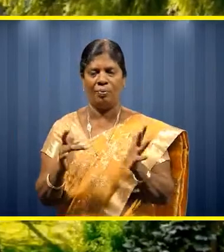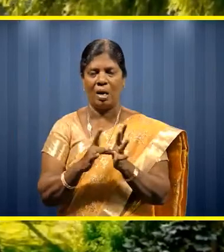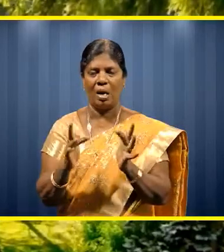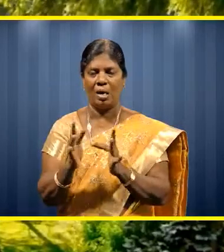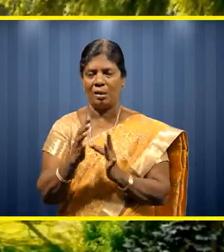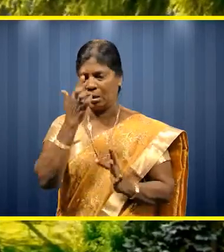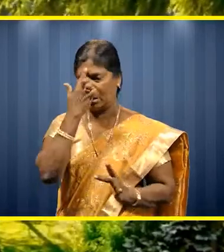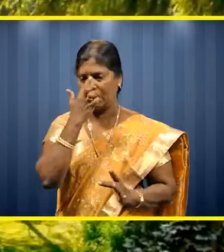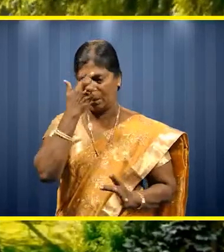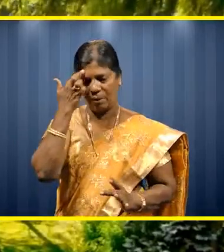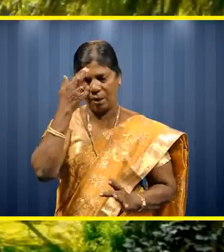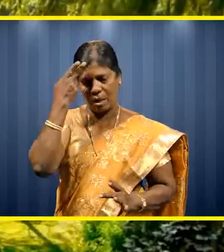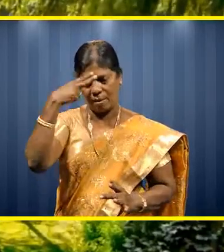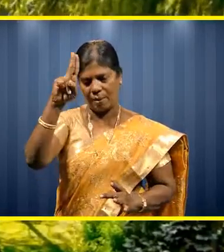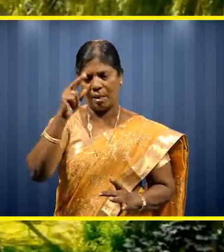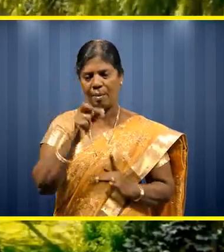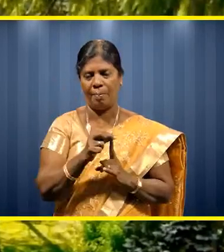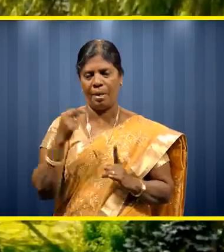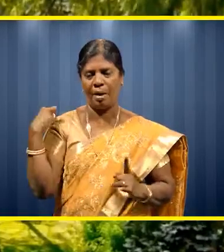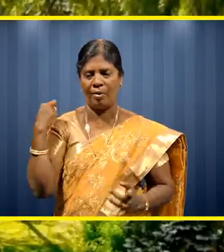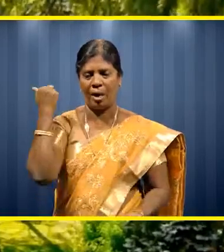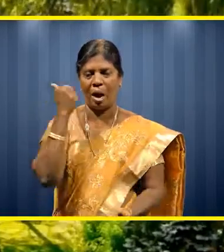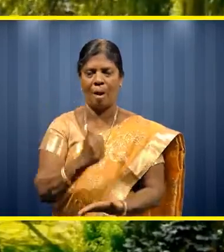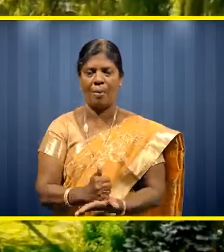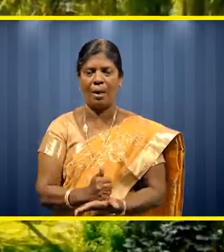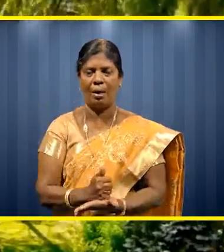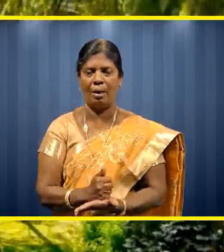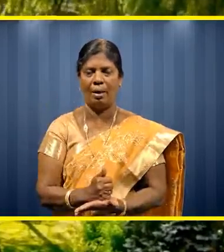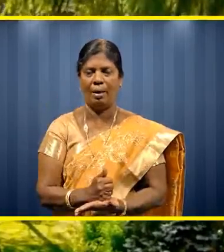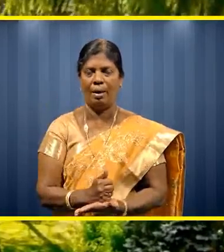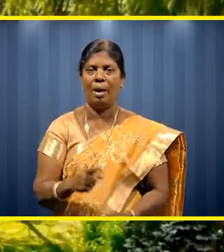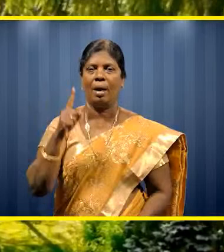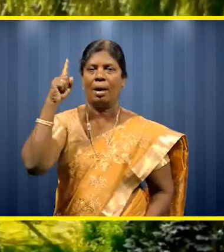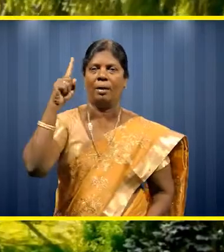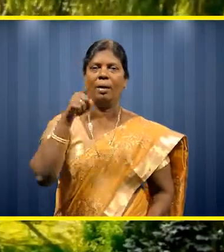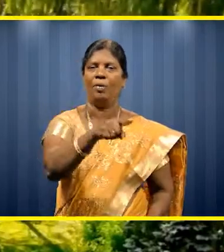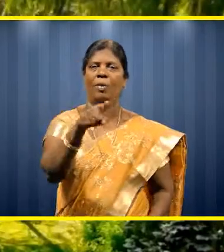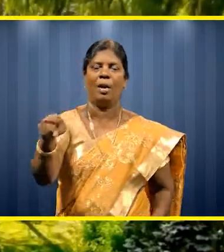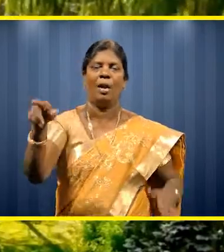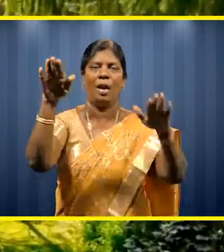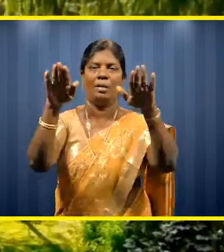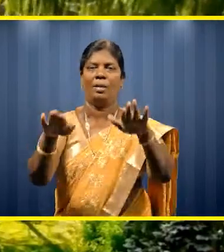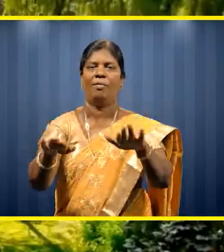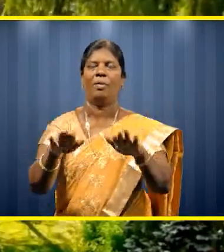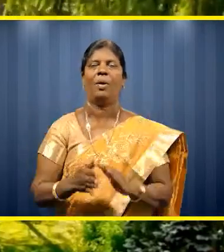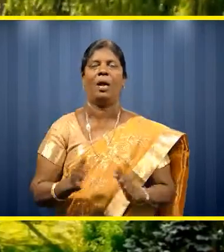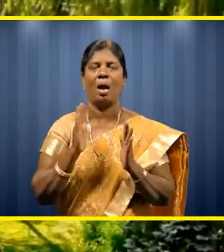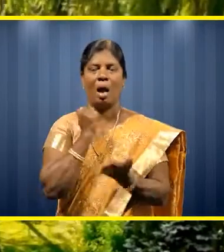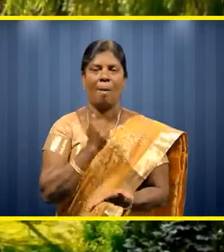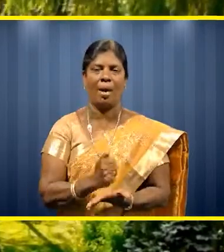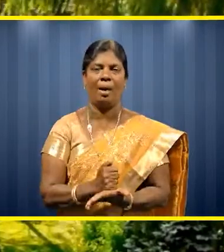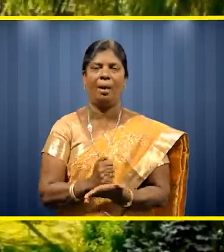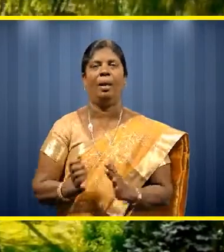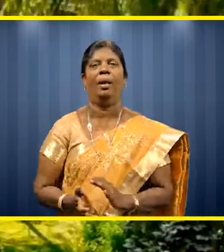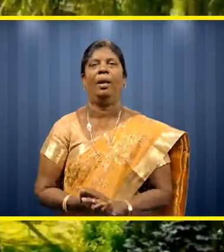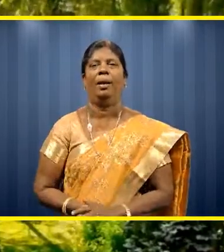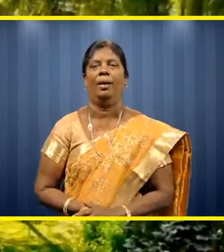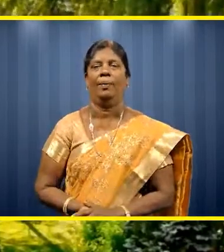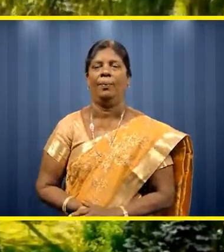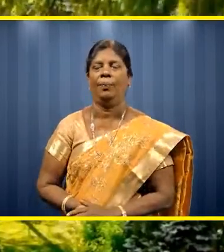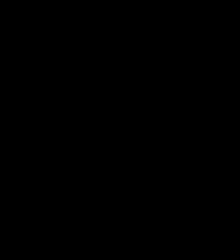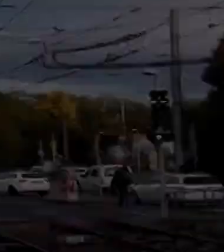ஆசீர்வதித்து காத்துக்கொள்ளும் இயேசு கிறிஸ்துவின் நாமத்தில் பிதாவே, ஆமென். கடவுள் உங்களை ஆசீர்வதிப்பாராக.